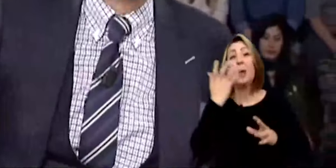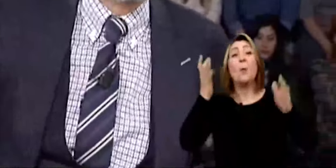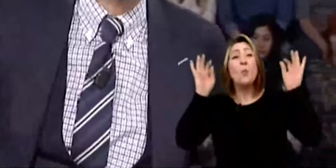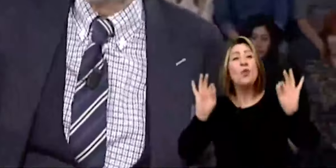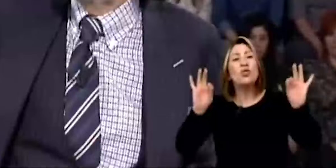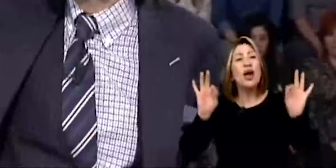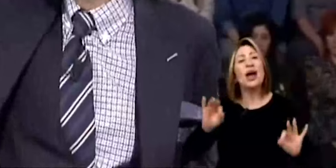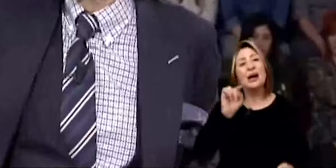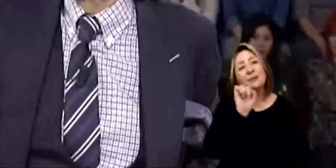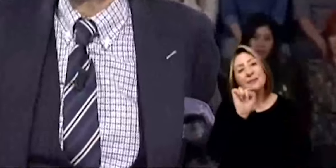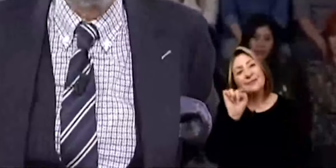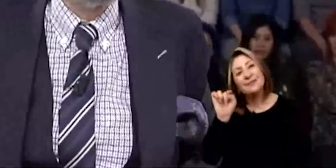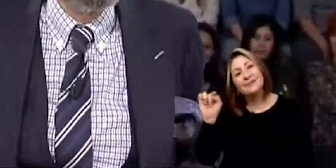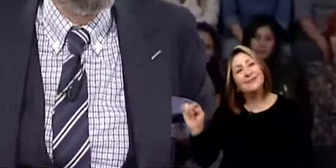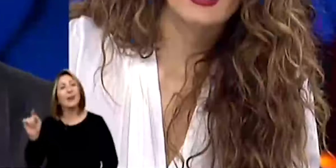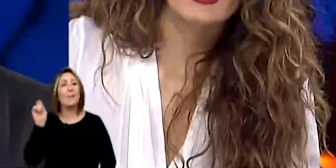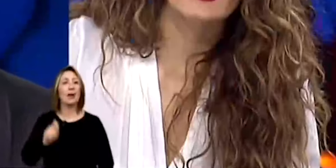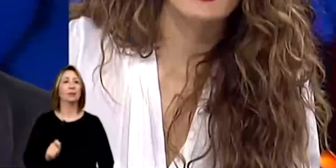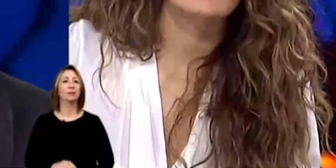nokta nokta nokta nokta katardım.